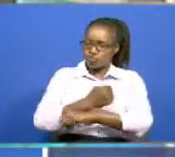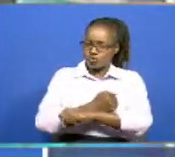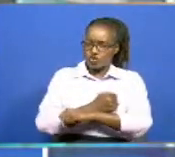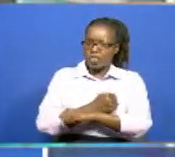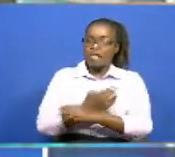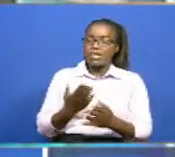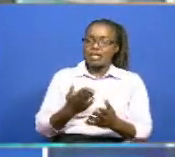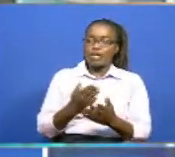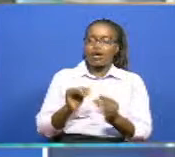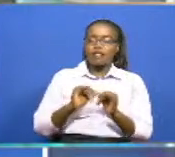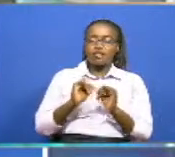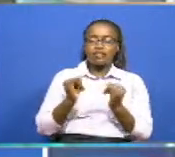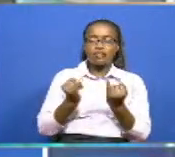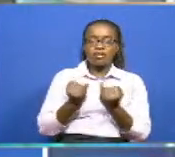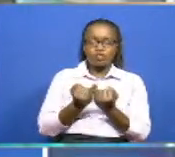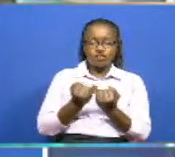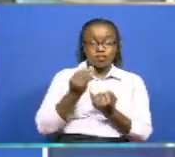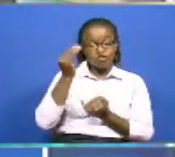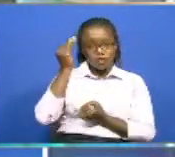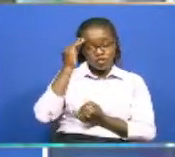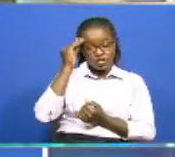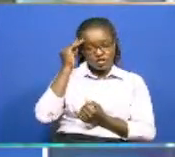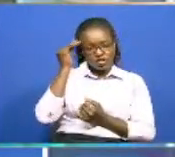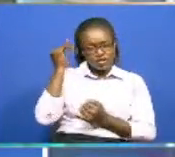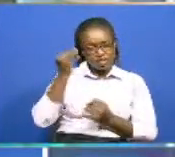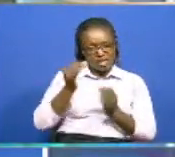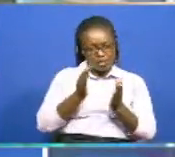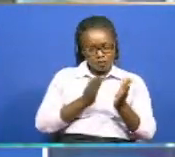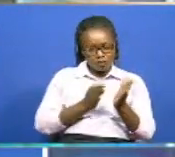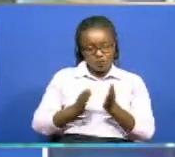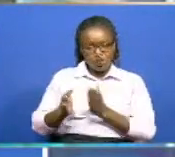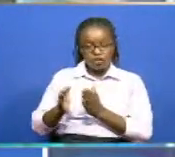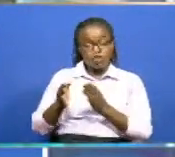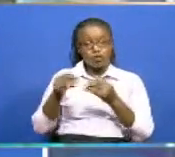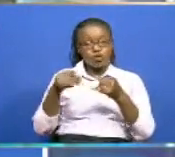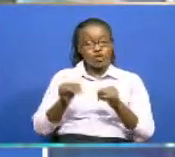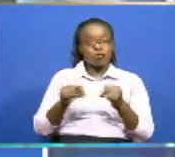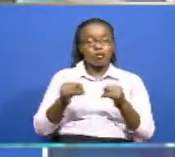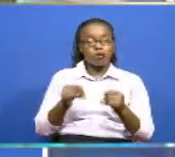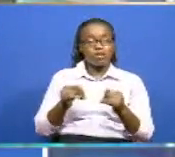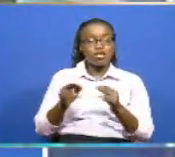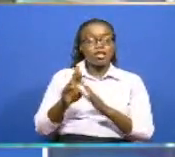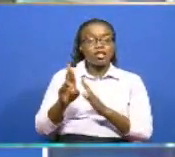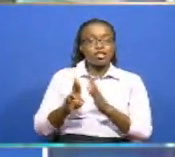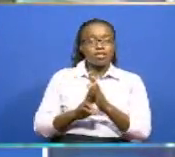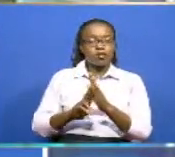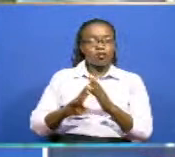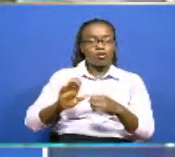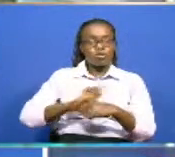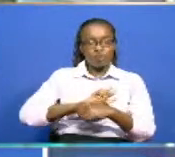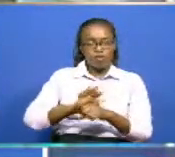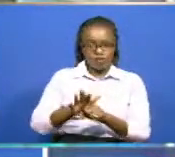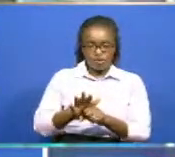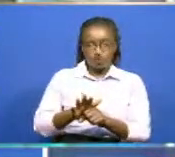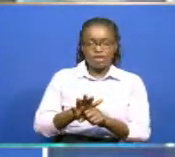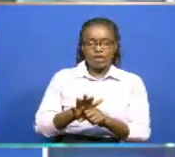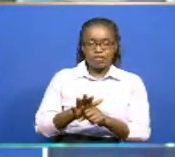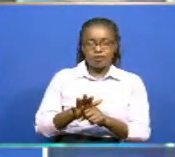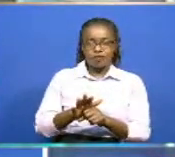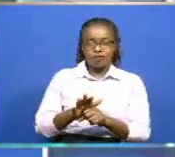za elimu zikiendelea kufanya juhudi za mwisho mwisho za kutimiza kanuni kuhusu ugonjwa wa COVID-19. Wazazi